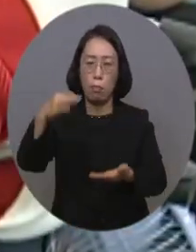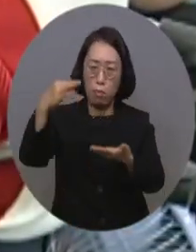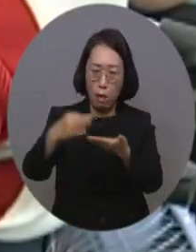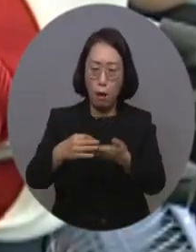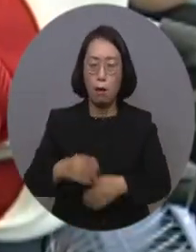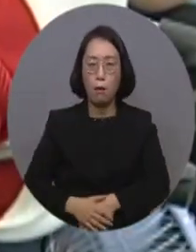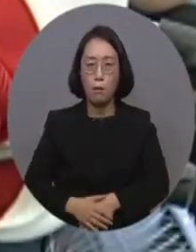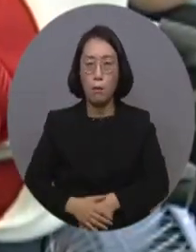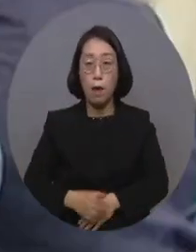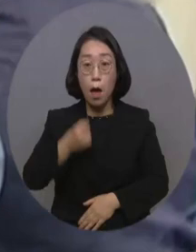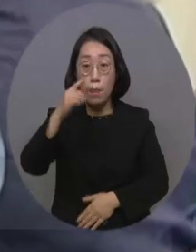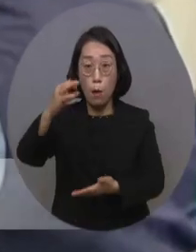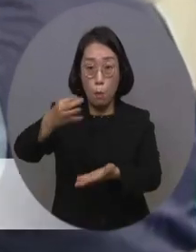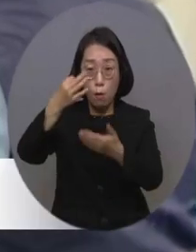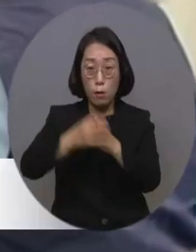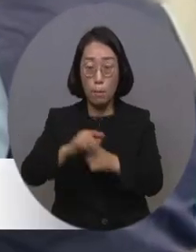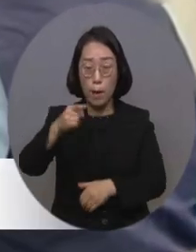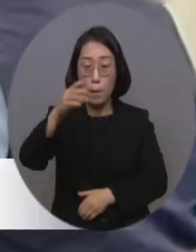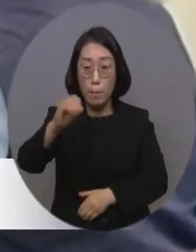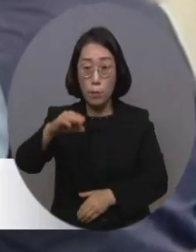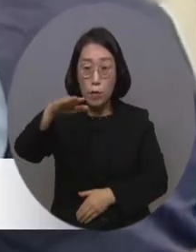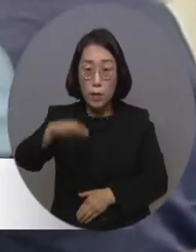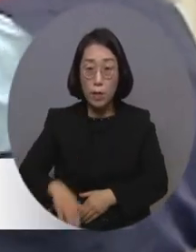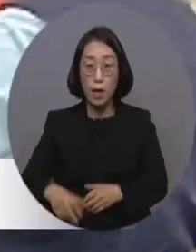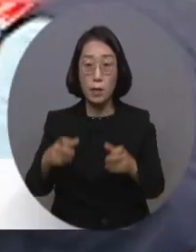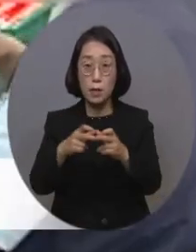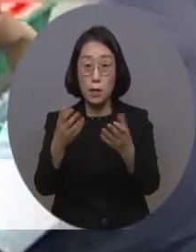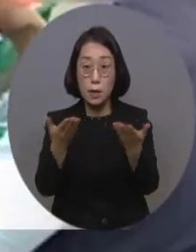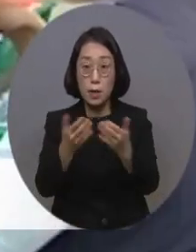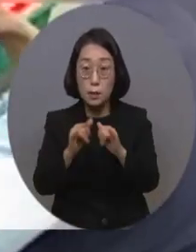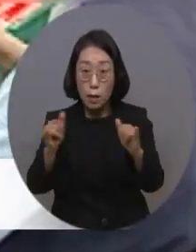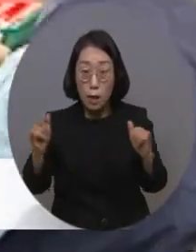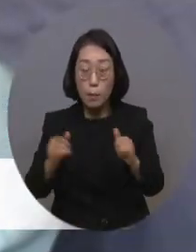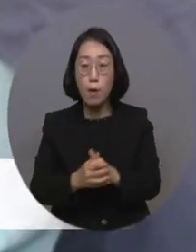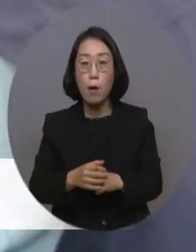특히 월평균 임금이 100만 원 이하인 장애인 근로자 비중이